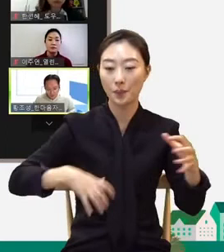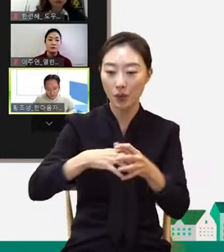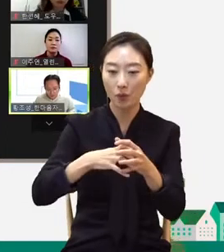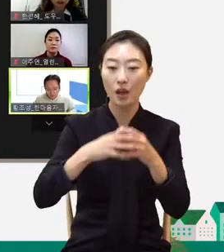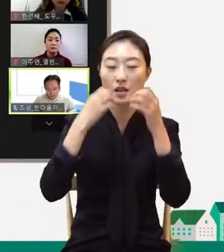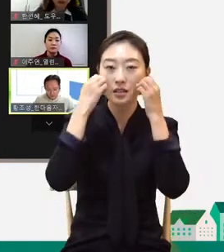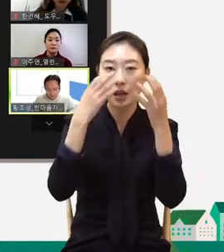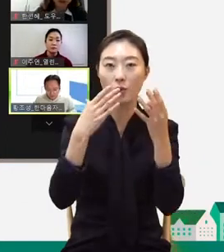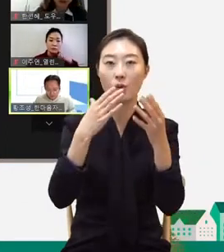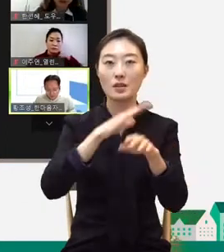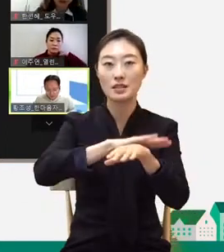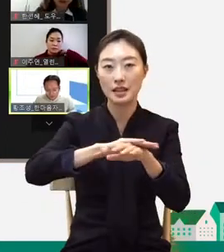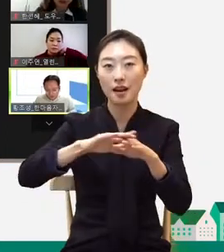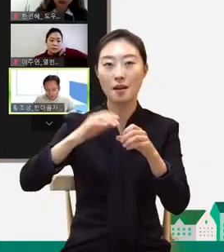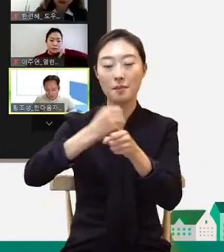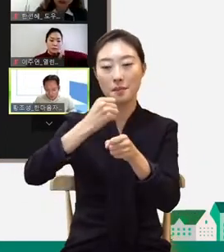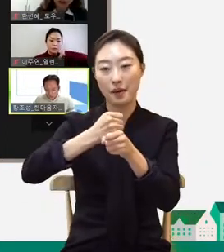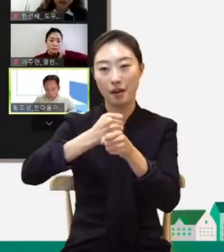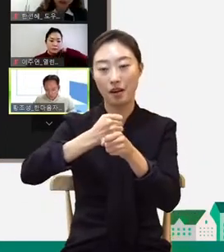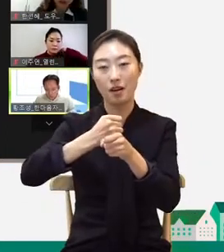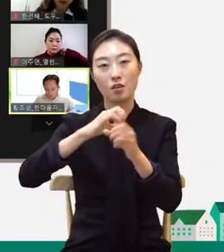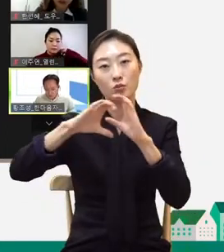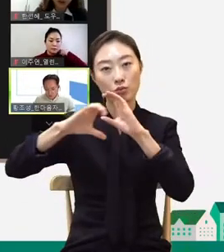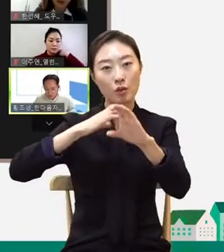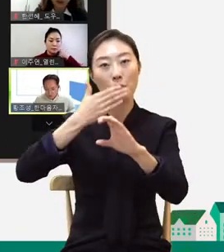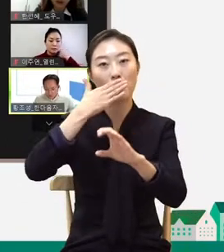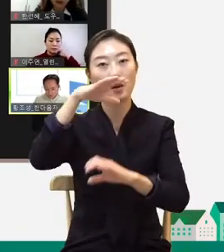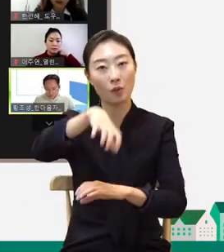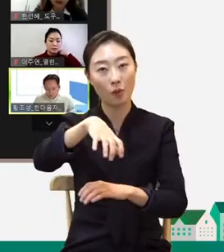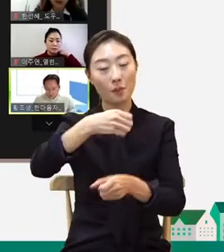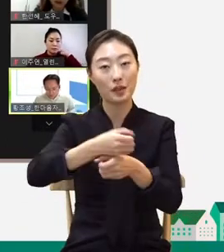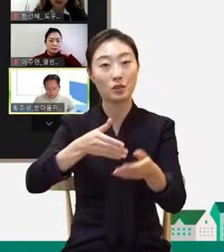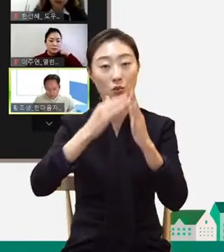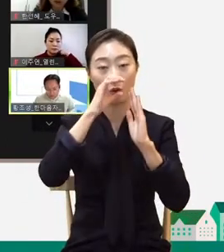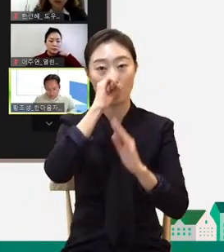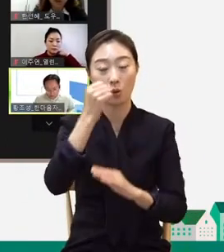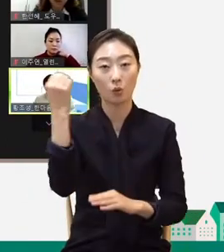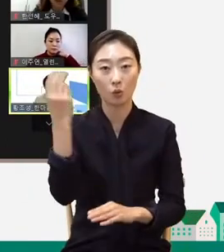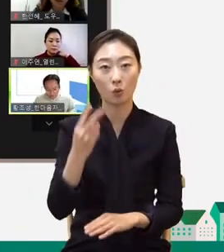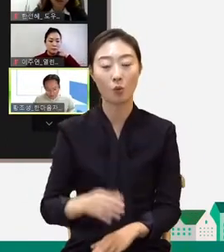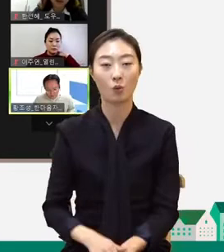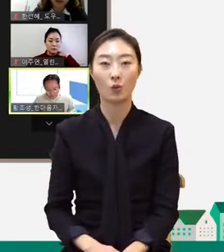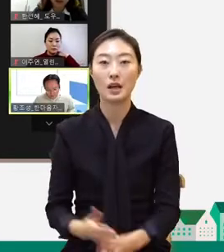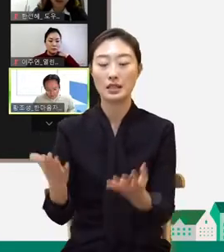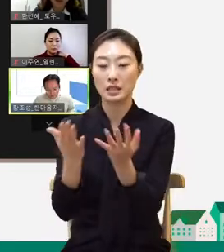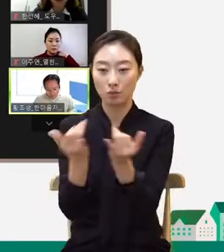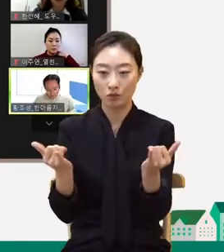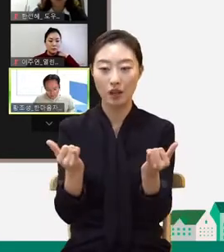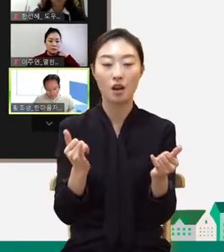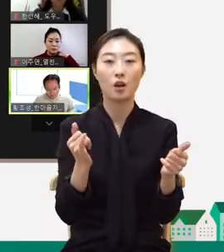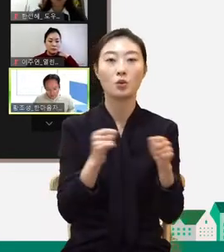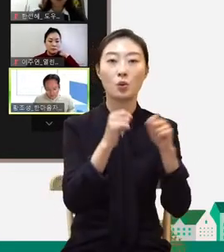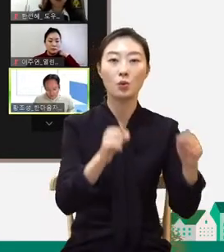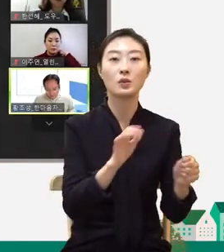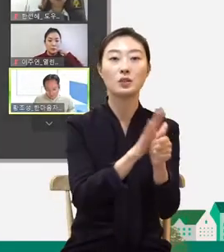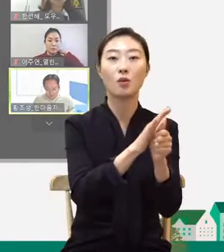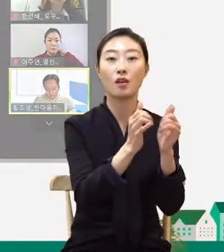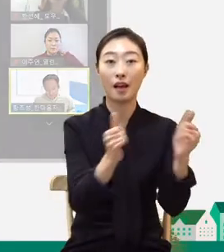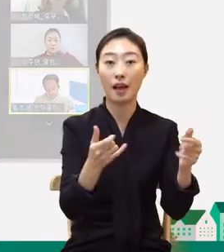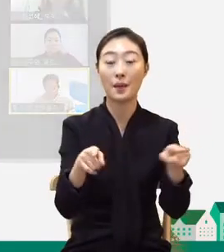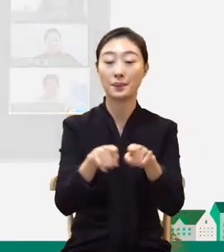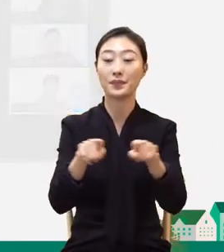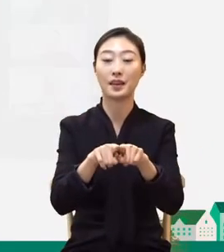정보 공유가 이루어질 수 있는 창구가 있었으면 좋을 것 같고요. 동료지원가와 실무자가 한 팀인 만큼